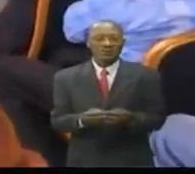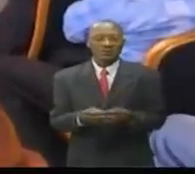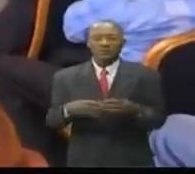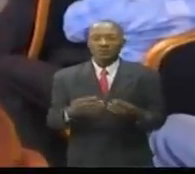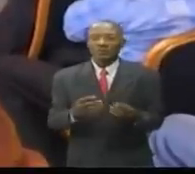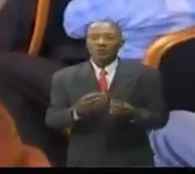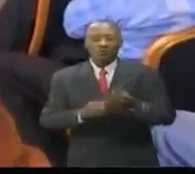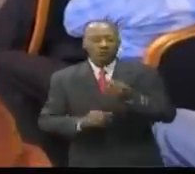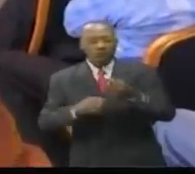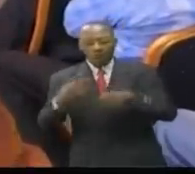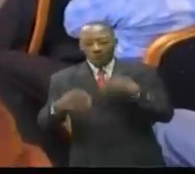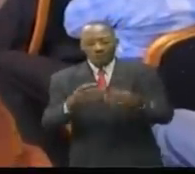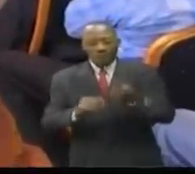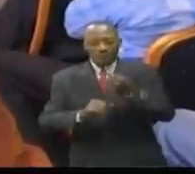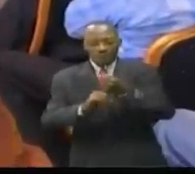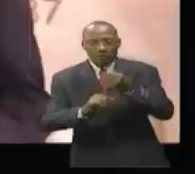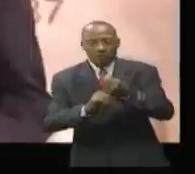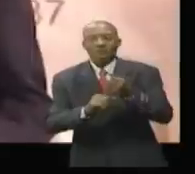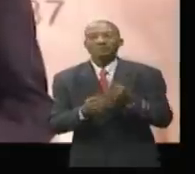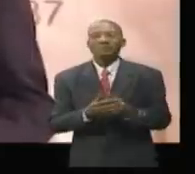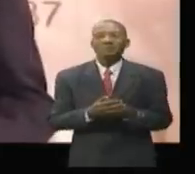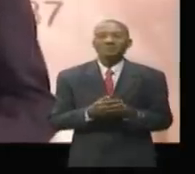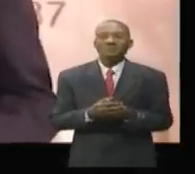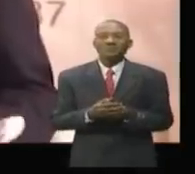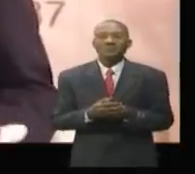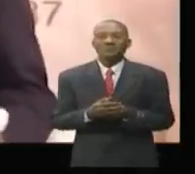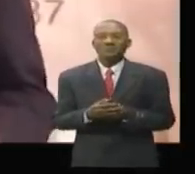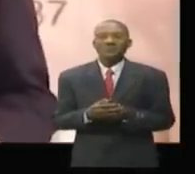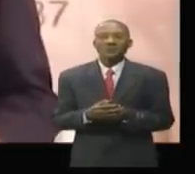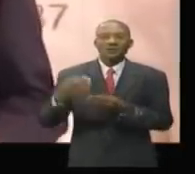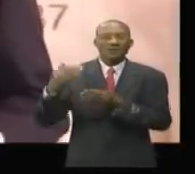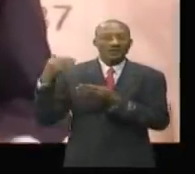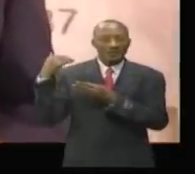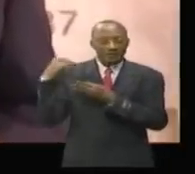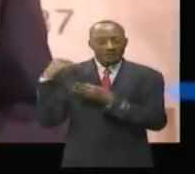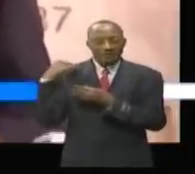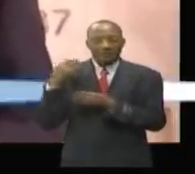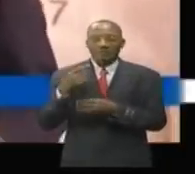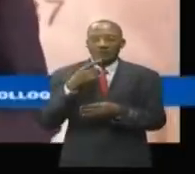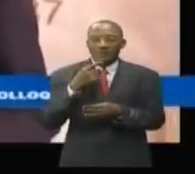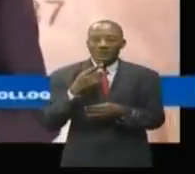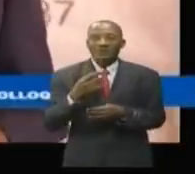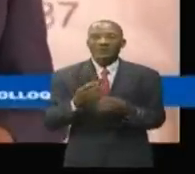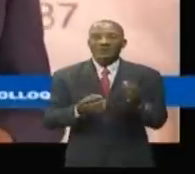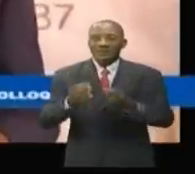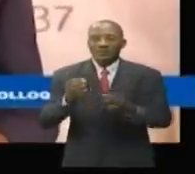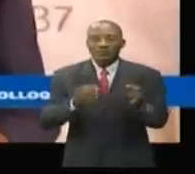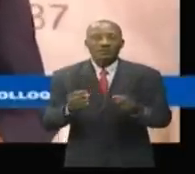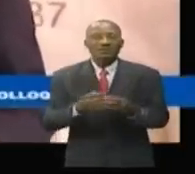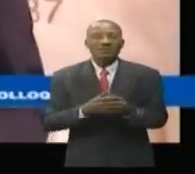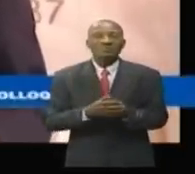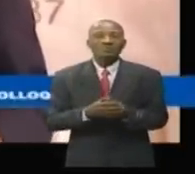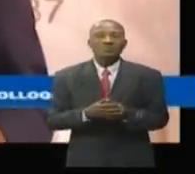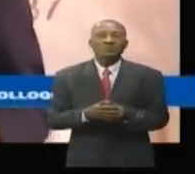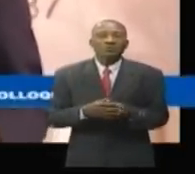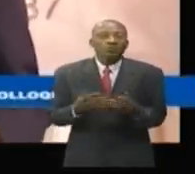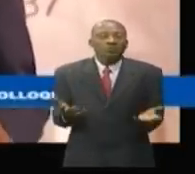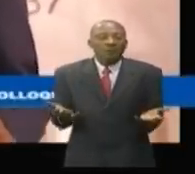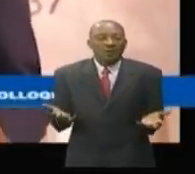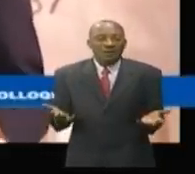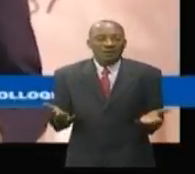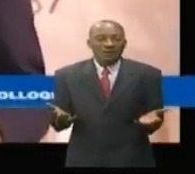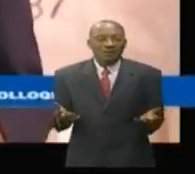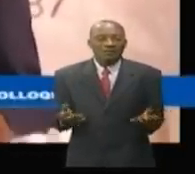qu'on a constaté, c'est la perte de compétitivité de notre industrie. Et cette perte de compétitivité est